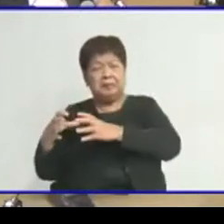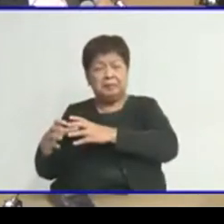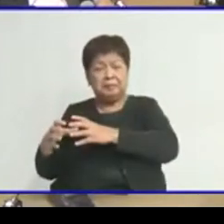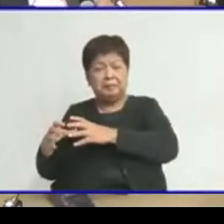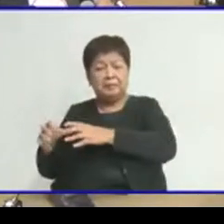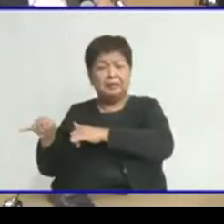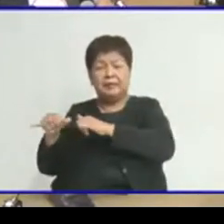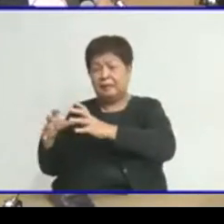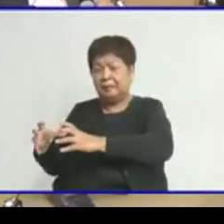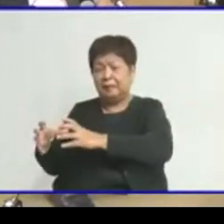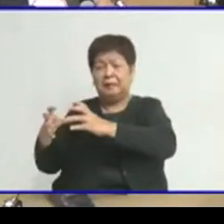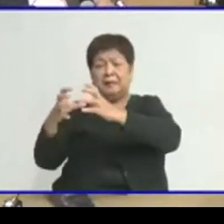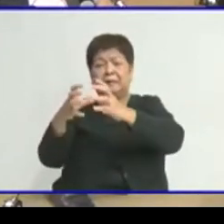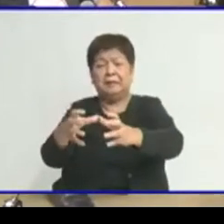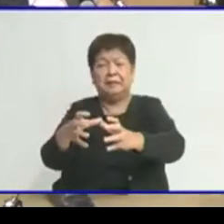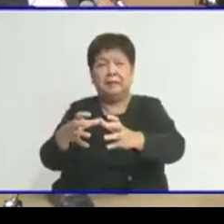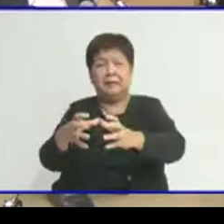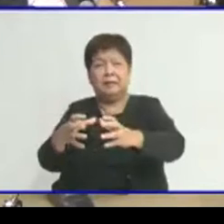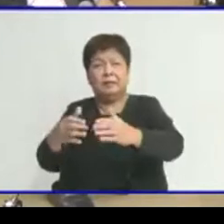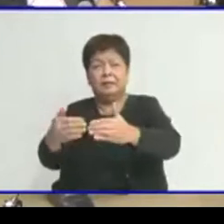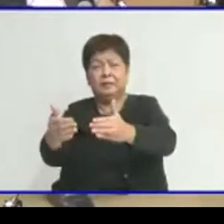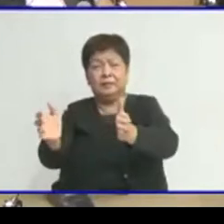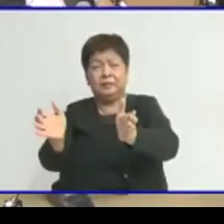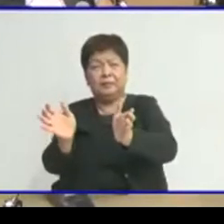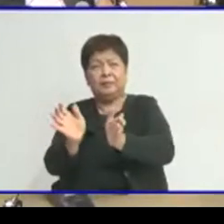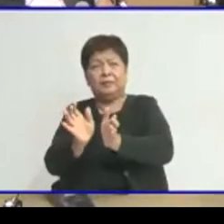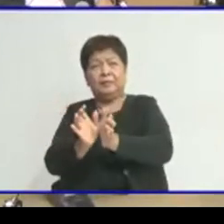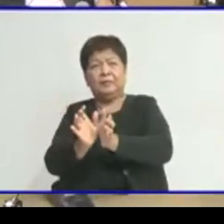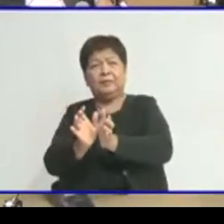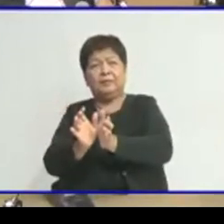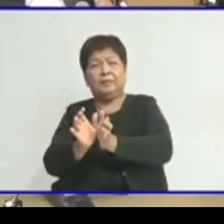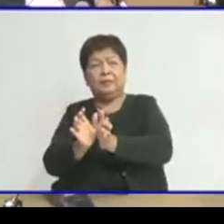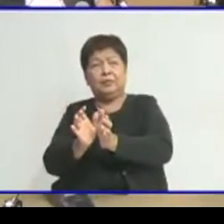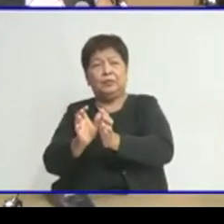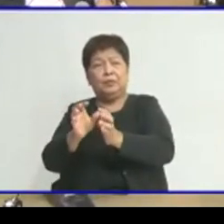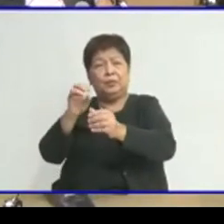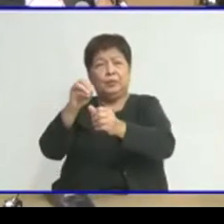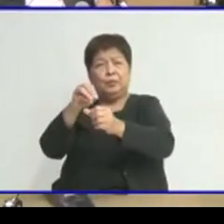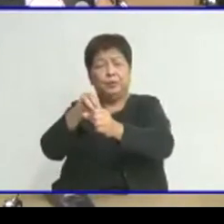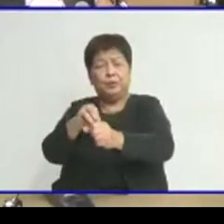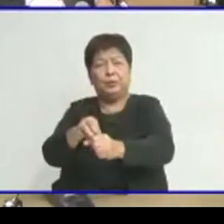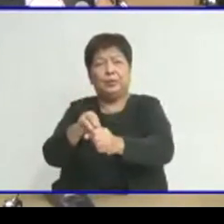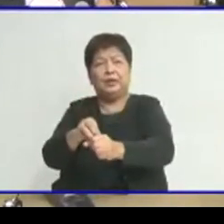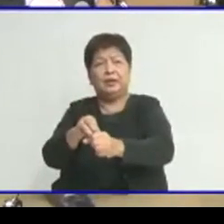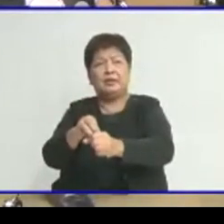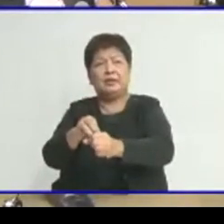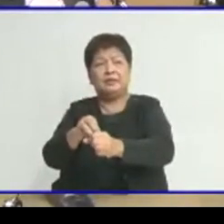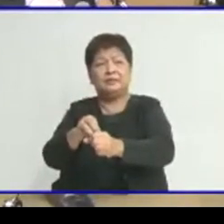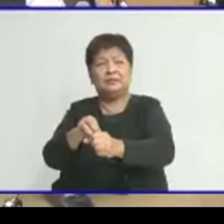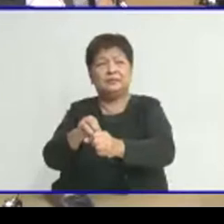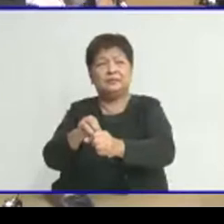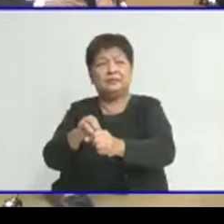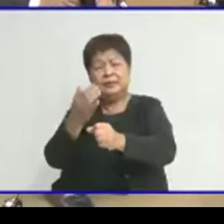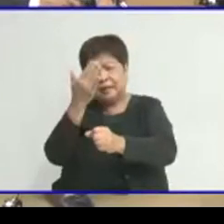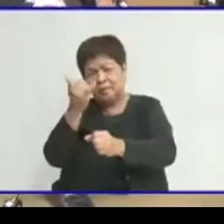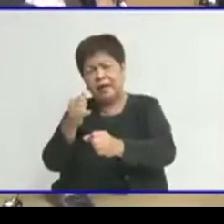resettlement?Why do they have to stay at IDC? Otherwise, they have to stay in the. Otherwise, you